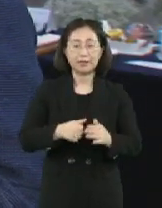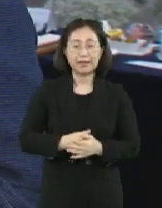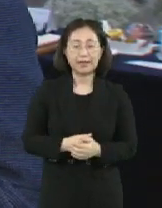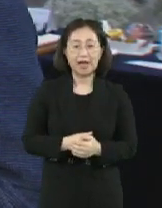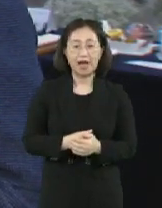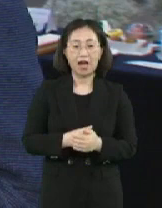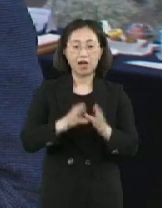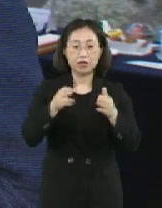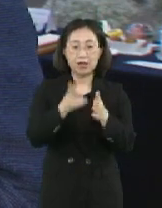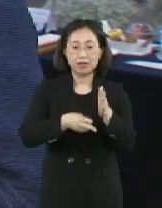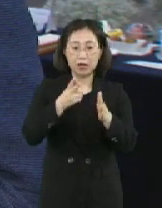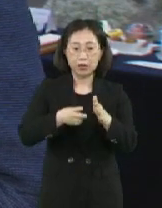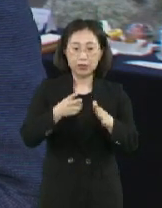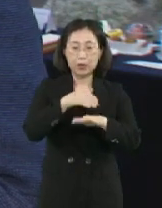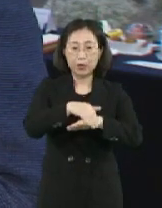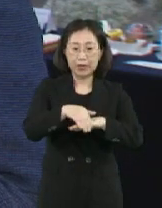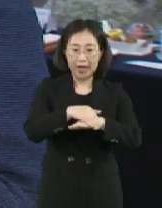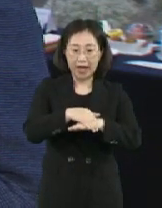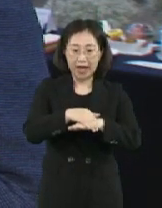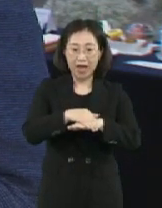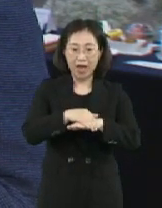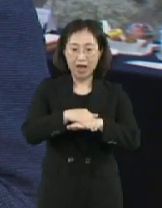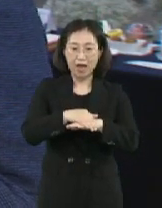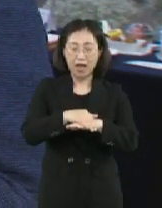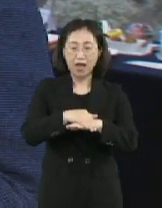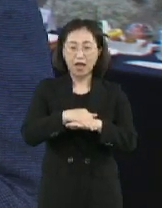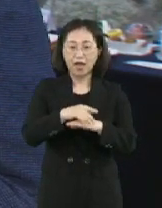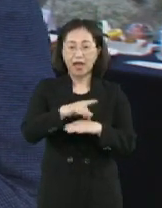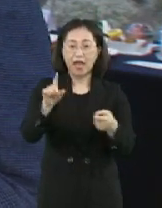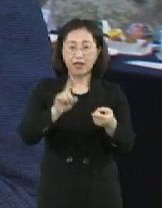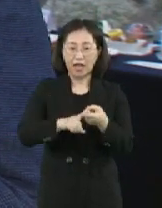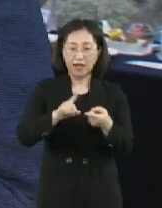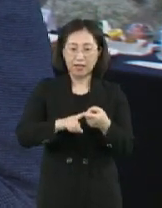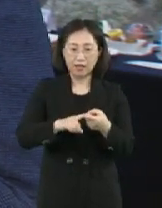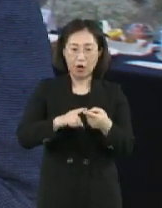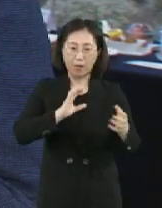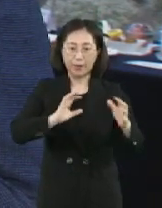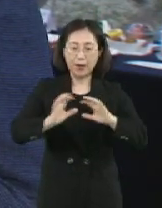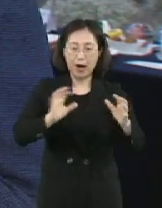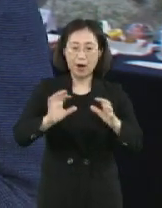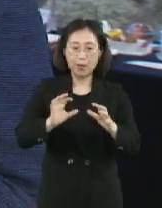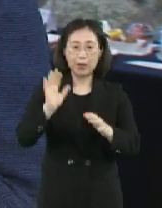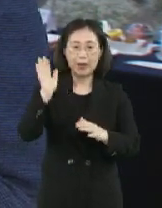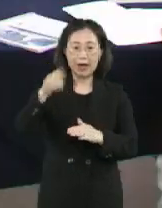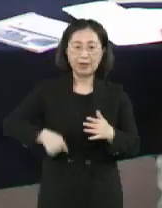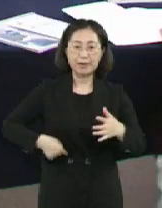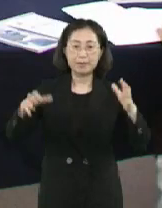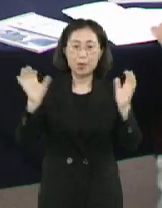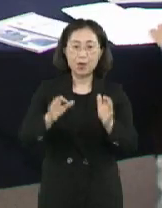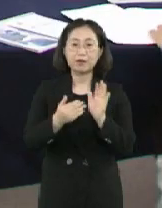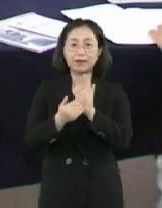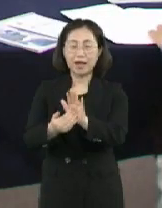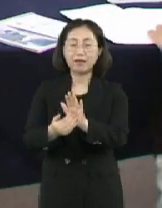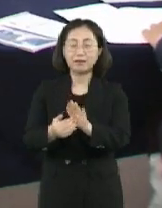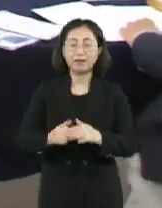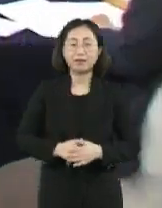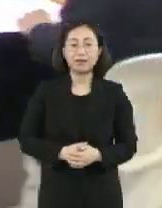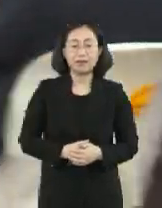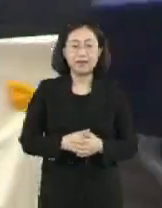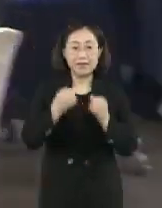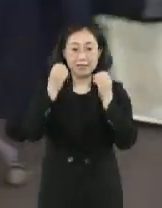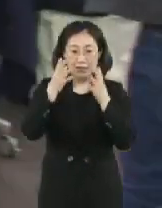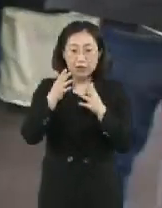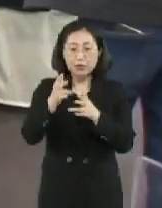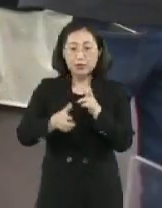제4차 국가철도망 구축계획 수립 동향을 공유하고 향후 공동 대응해 나가기로 했습니다. 단체장들은 신규